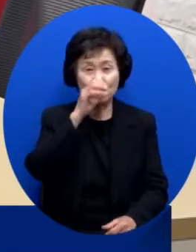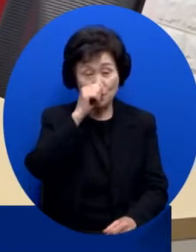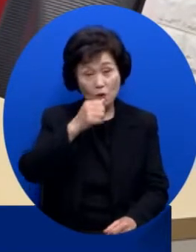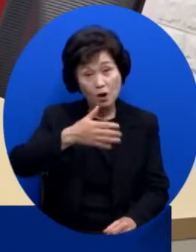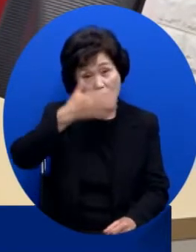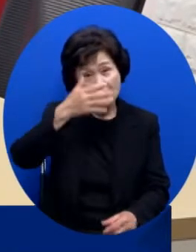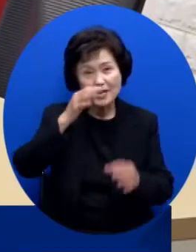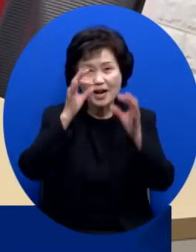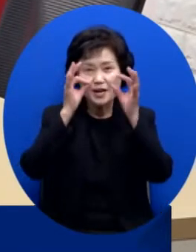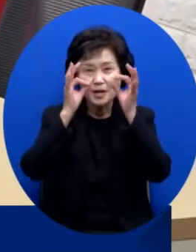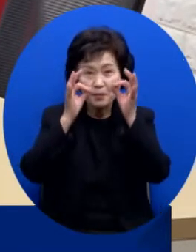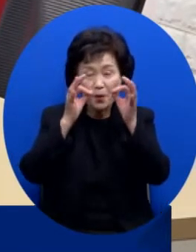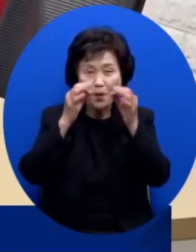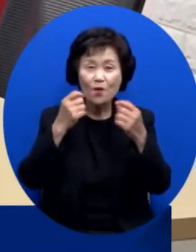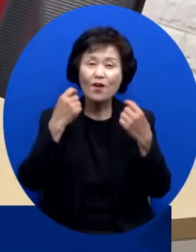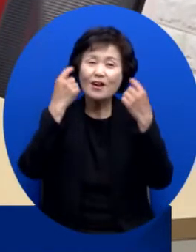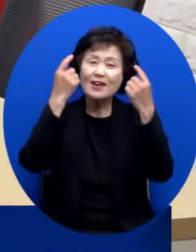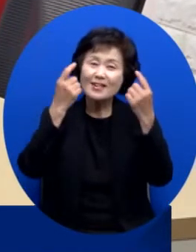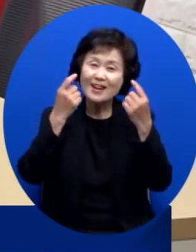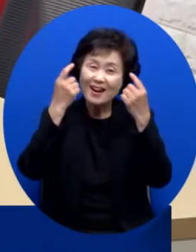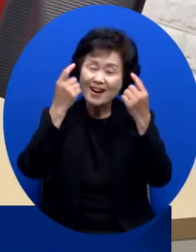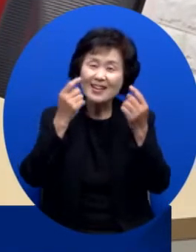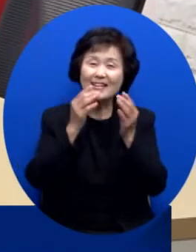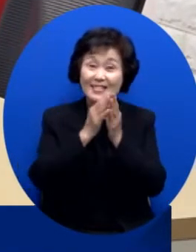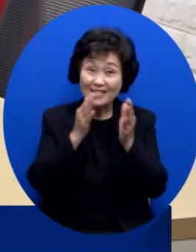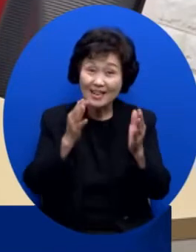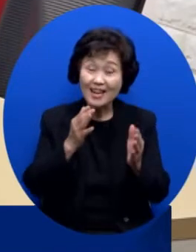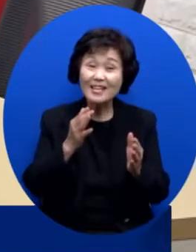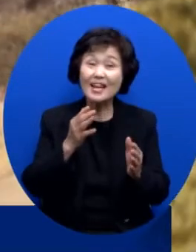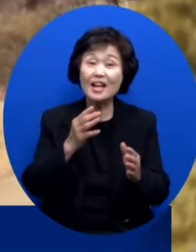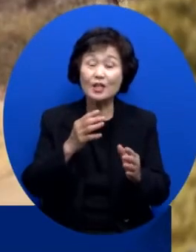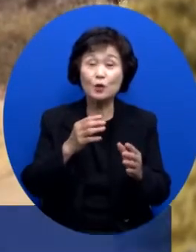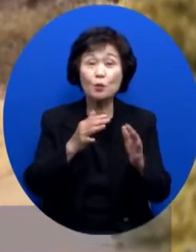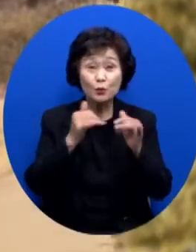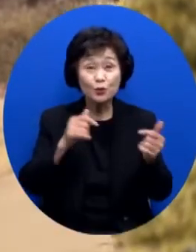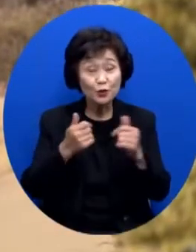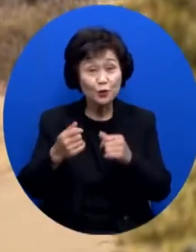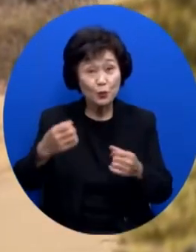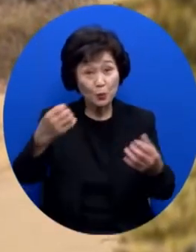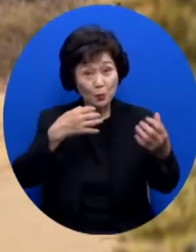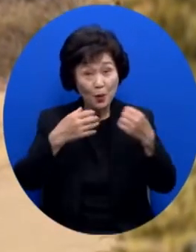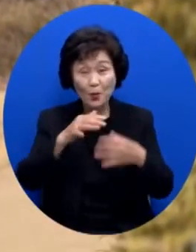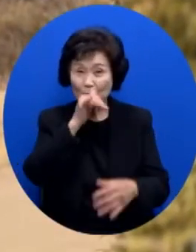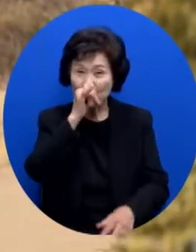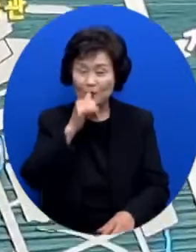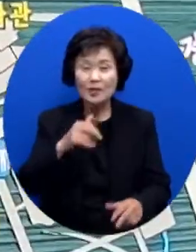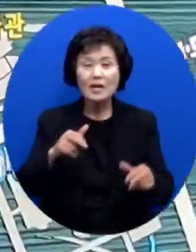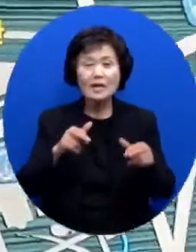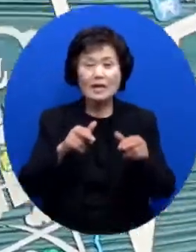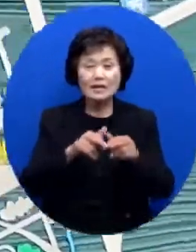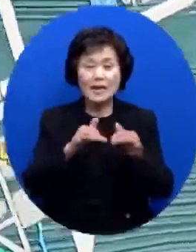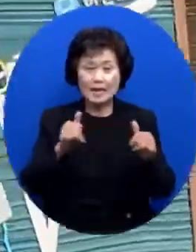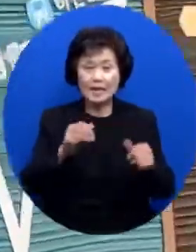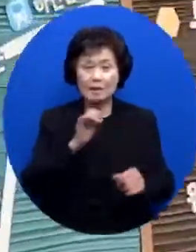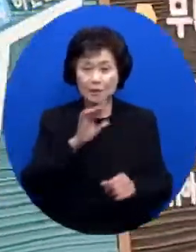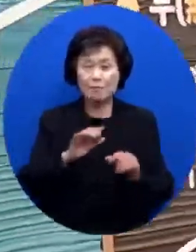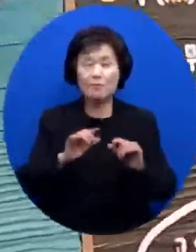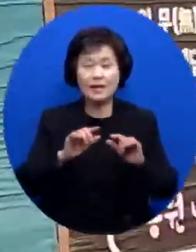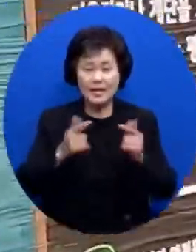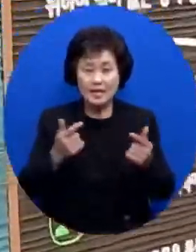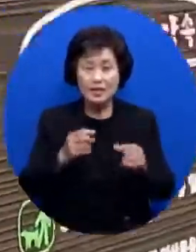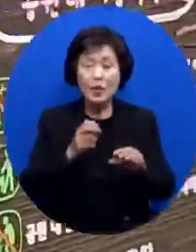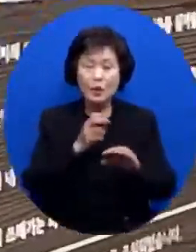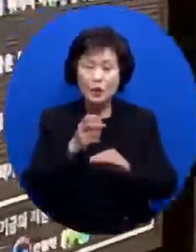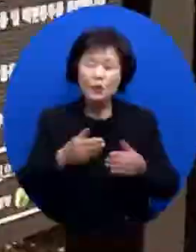보고 여행을 하기 시작했다는 분들도 있고 장애인뿐 아니라 모든 교통약자들의 무장애